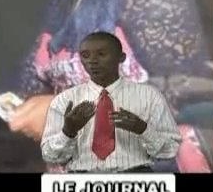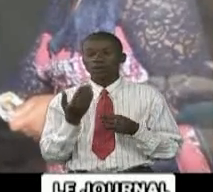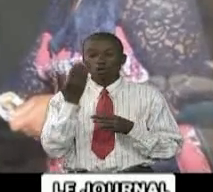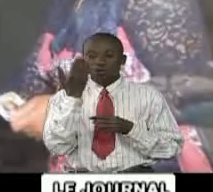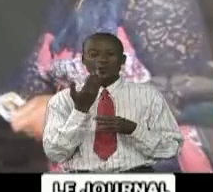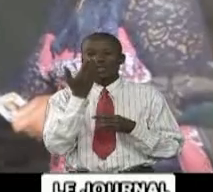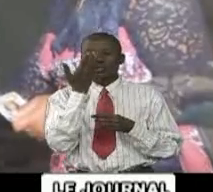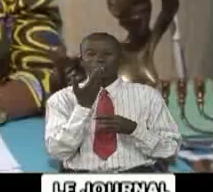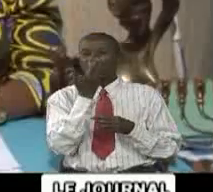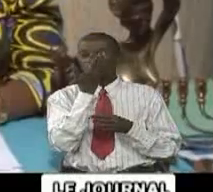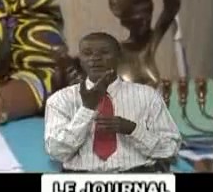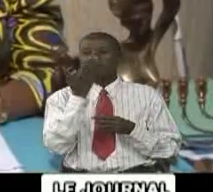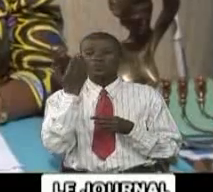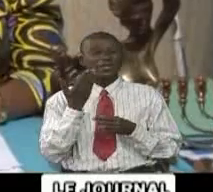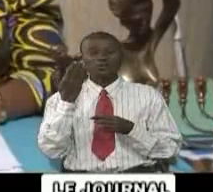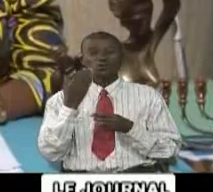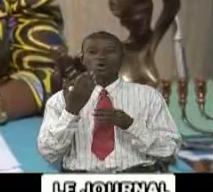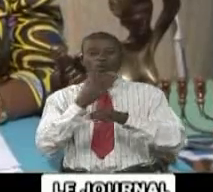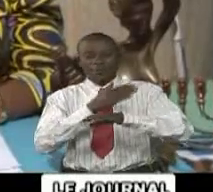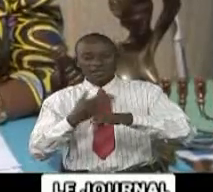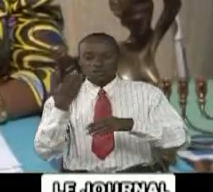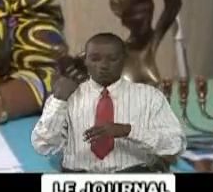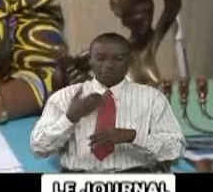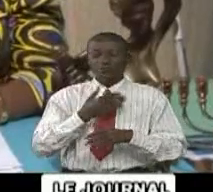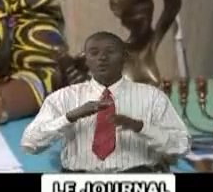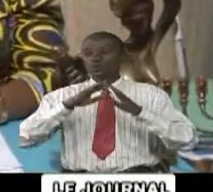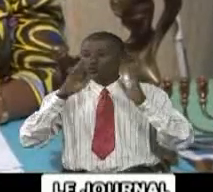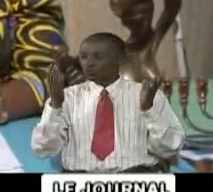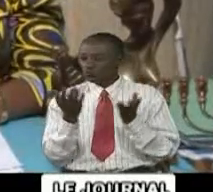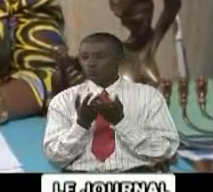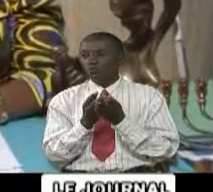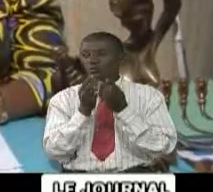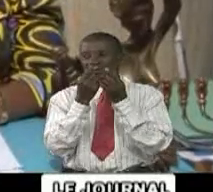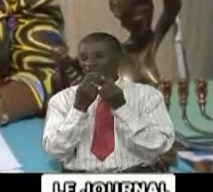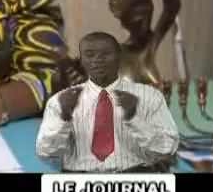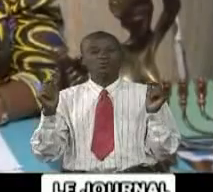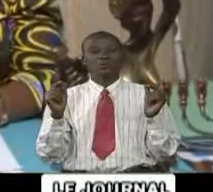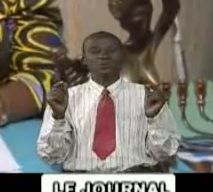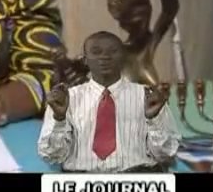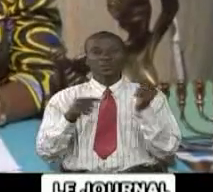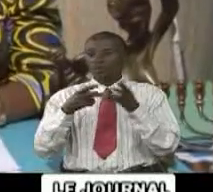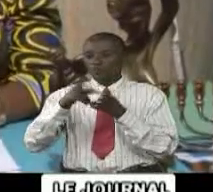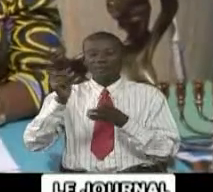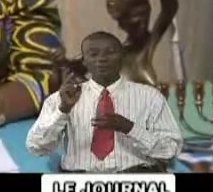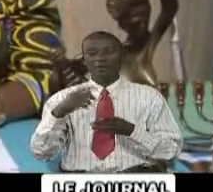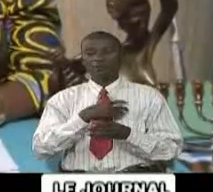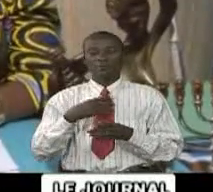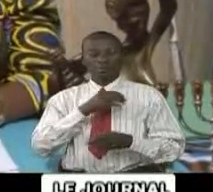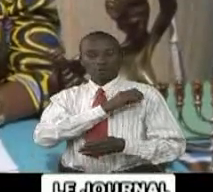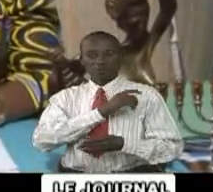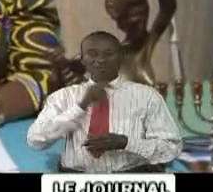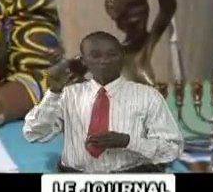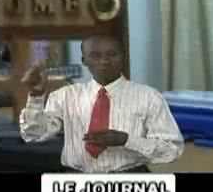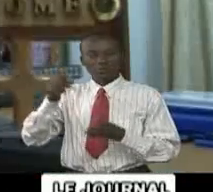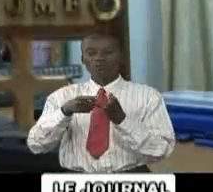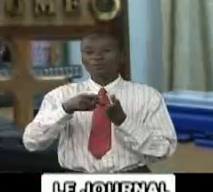nyonso wana ekosale mala ya ofele moto moko te akofuta mbongo poye moko mama na biso asiko zwa responsabilité ya